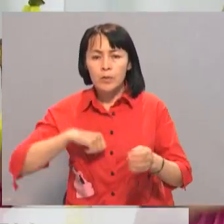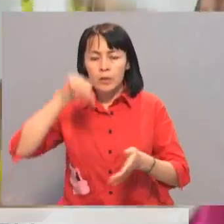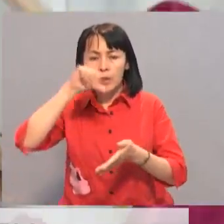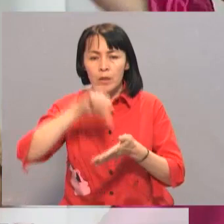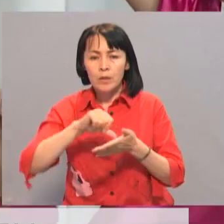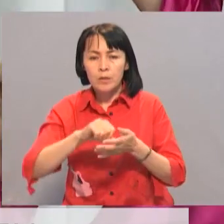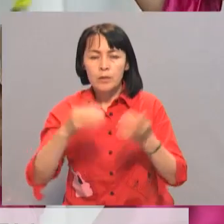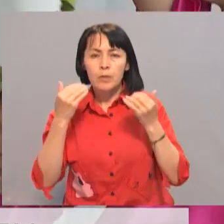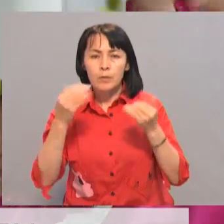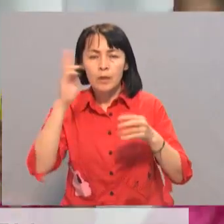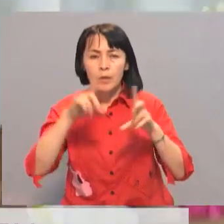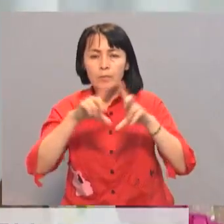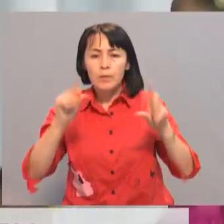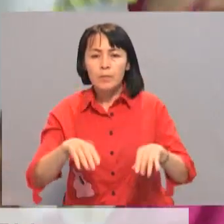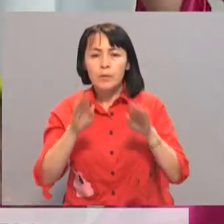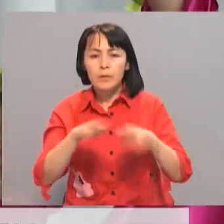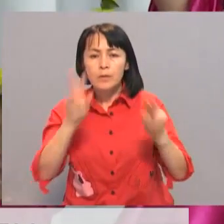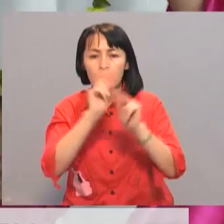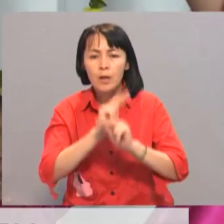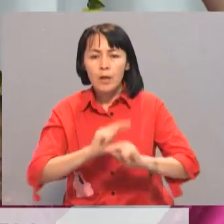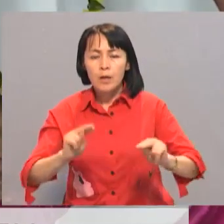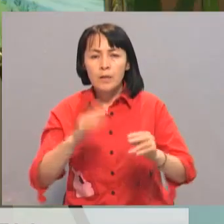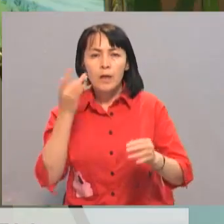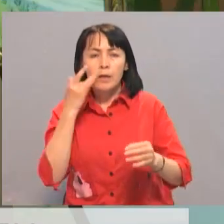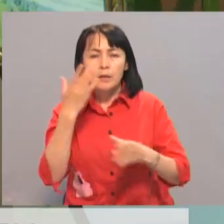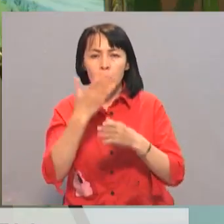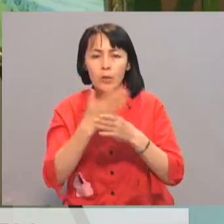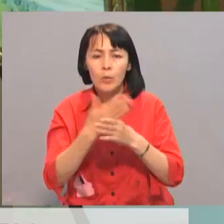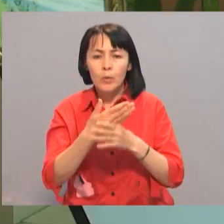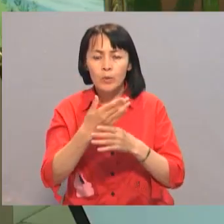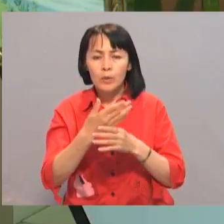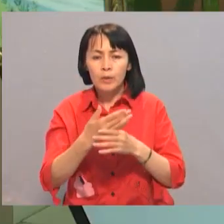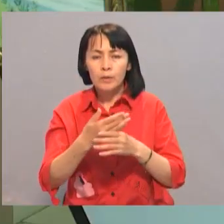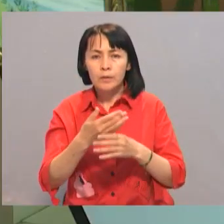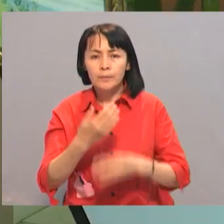қосуда. Бұл ретте мектеп оқушылары мен мұғалімдер әрқашан қолдау білдіріп,